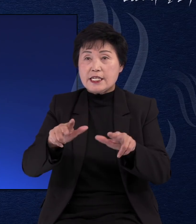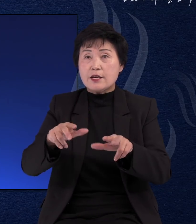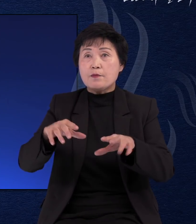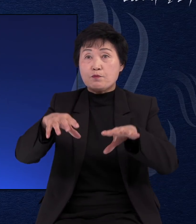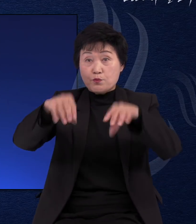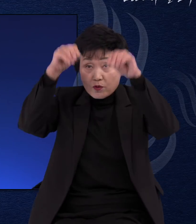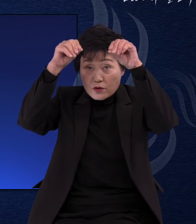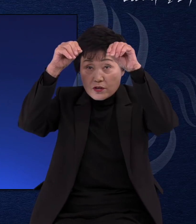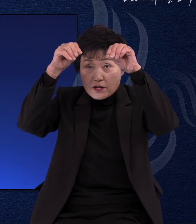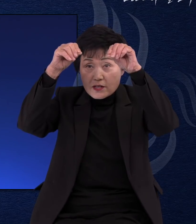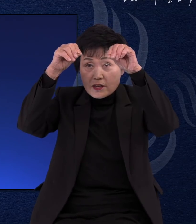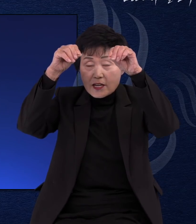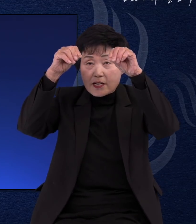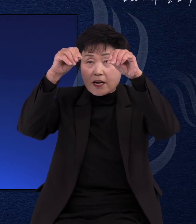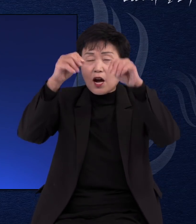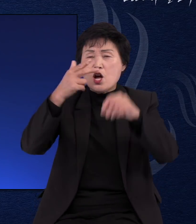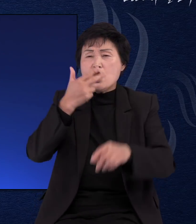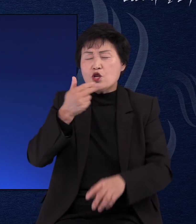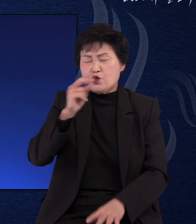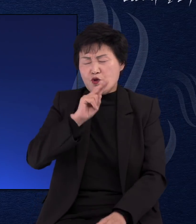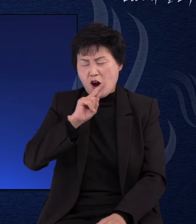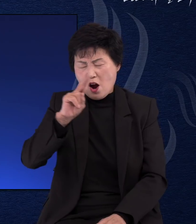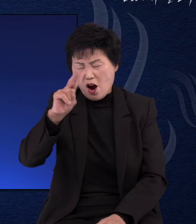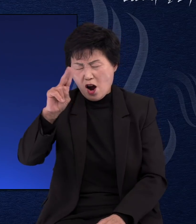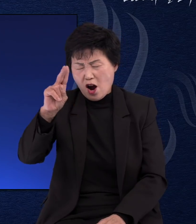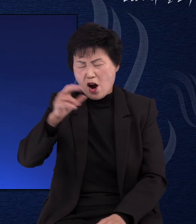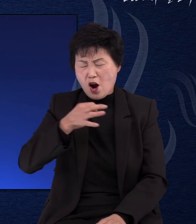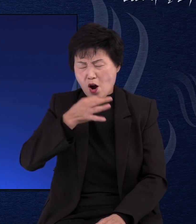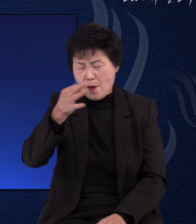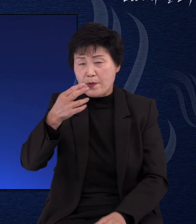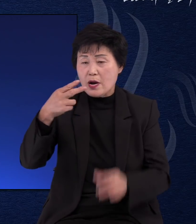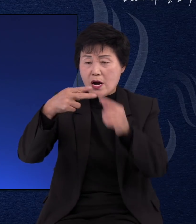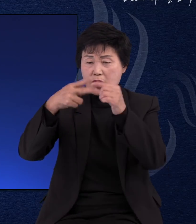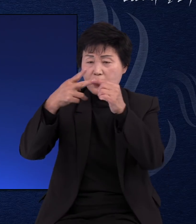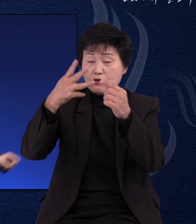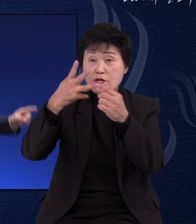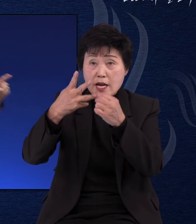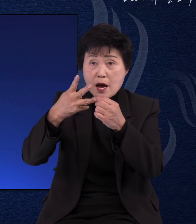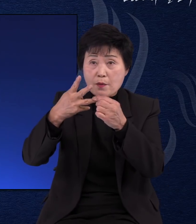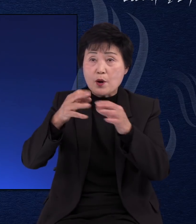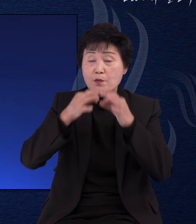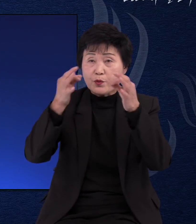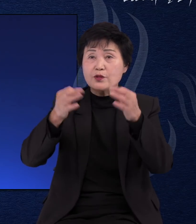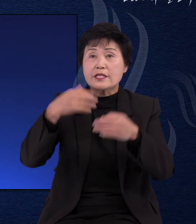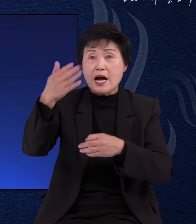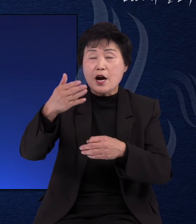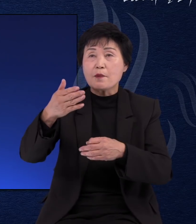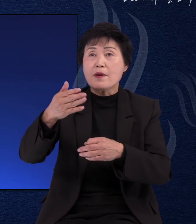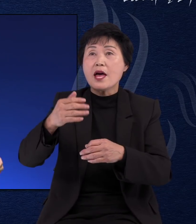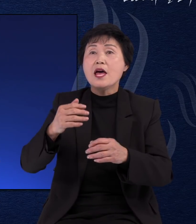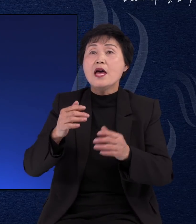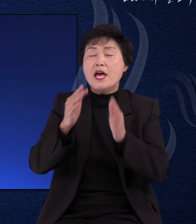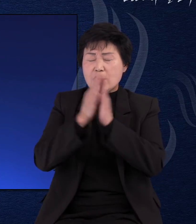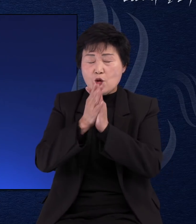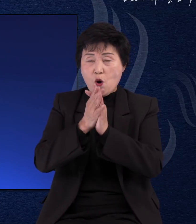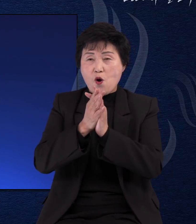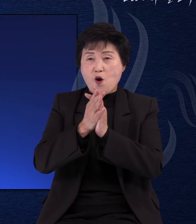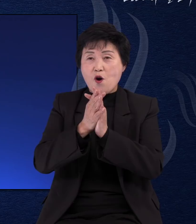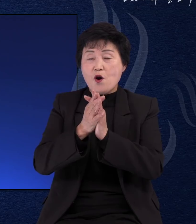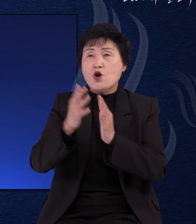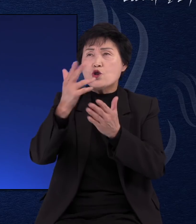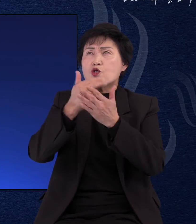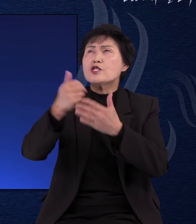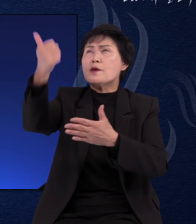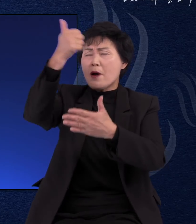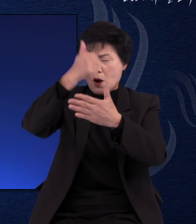3번 외치고 나는 죄인입니다 고백하고 예수님 내 안에 들어오시라고 기도해라. 불 꺼 하고는 주여 3창을